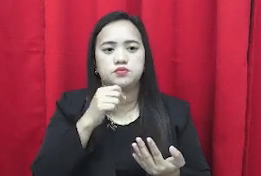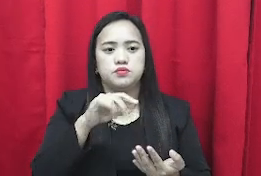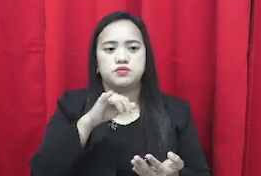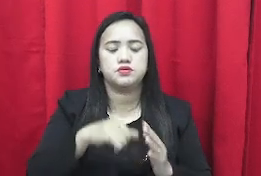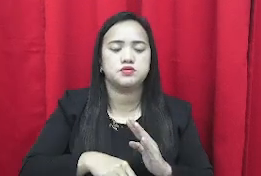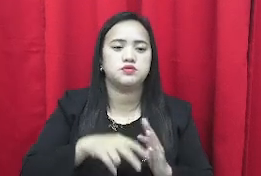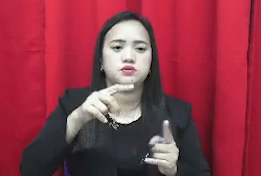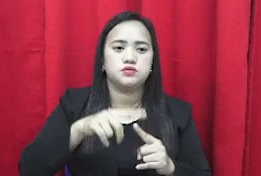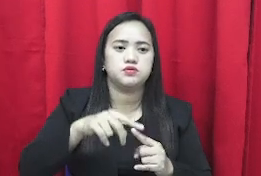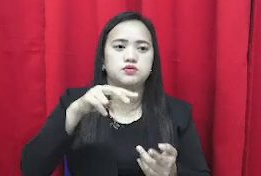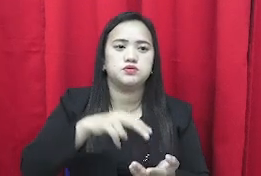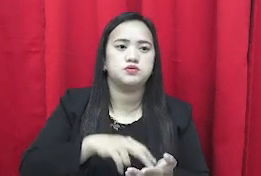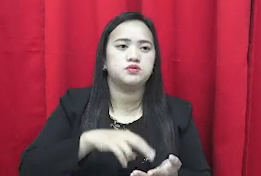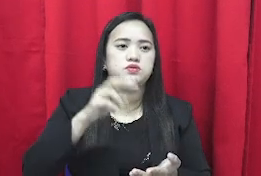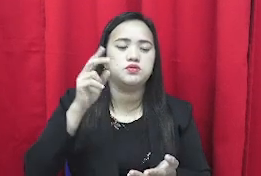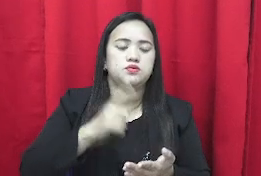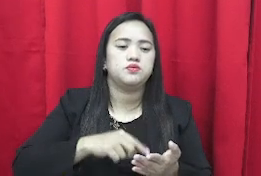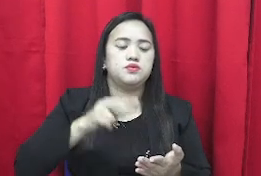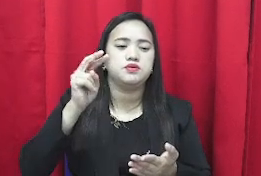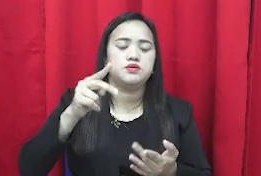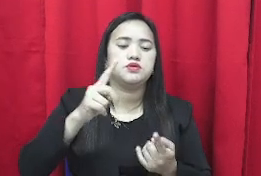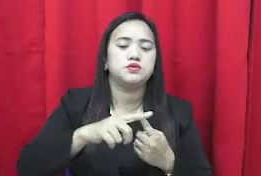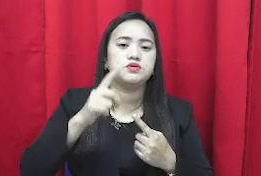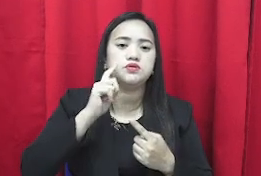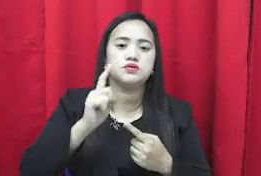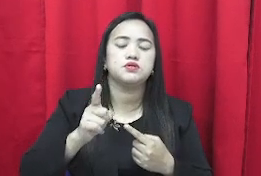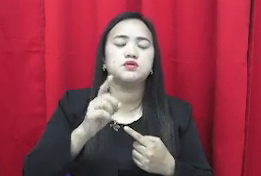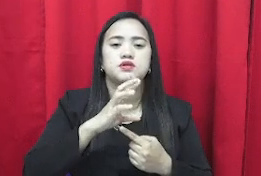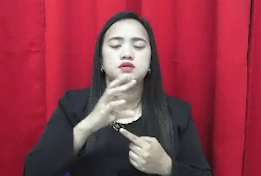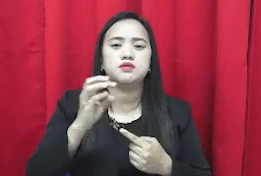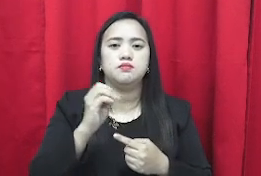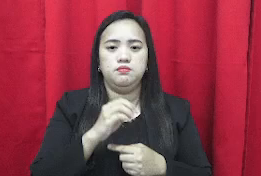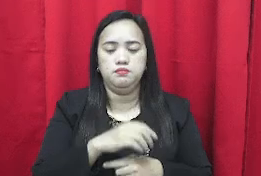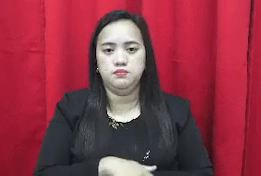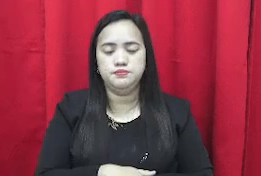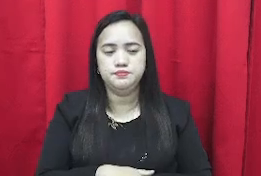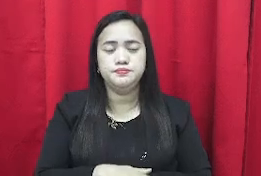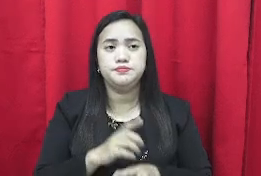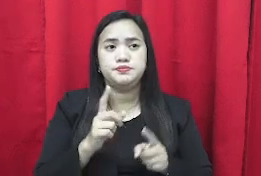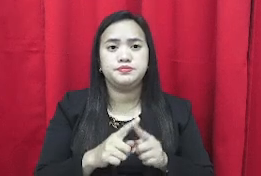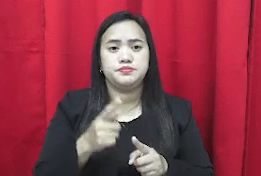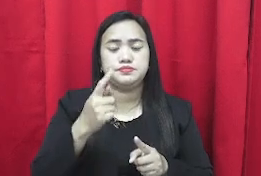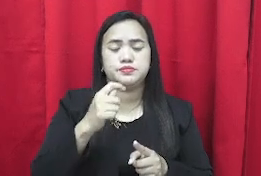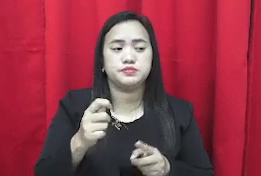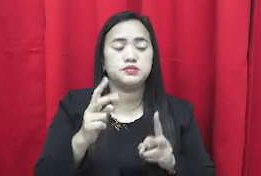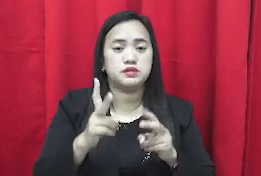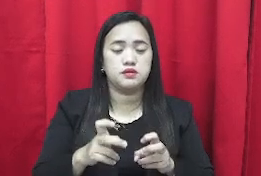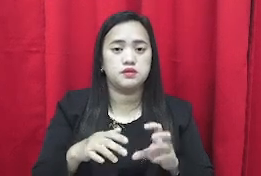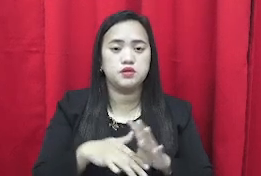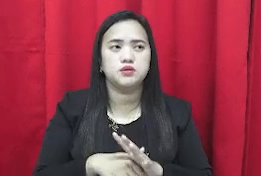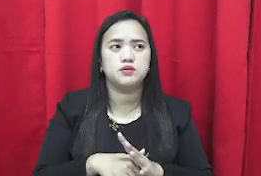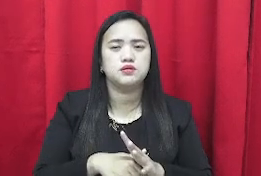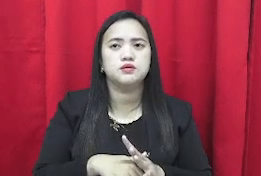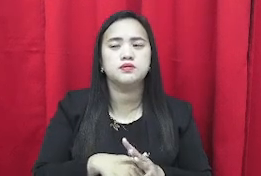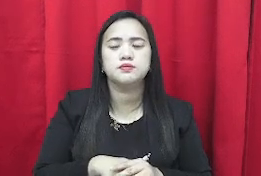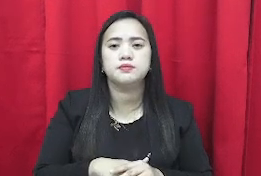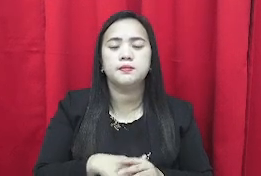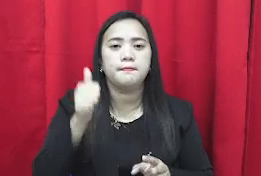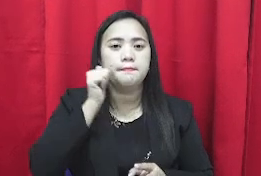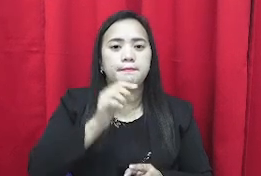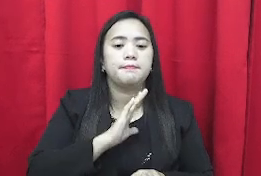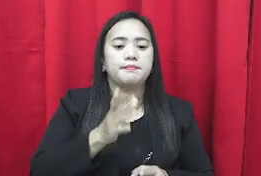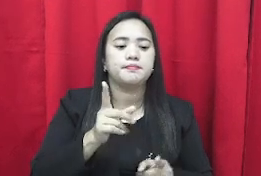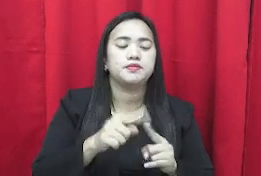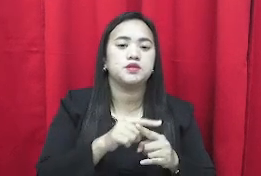natin yung dapat nating panindigan at i-encourage itong mga kalalakihang kabataan and even sa mga kababaihan na sila ay